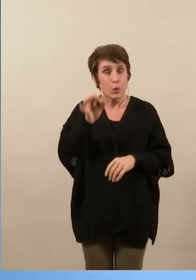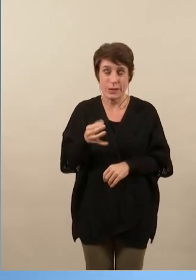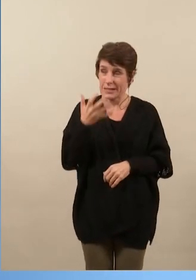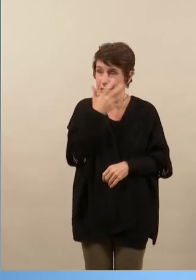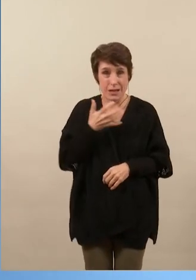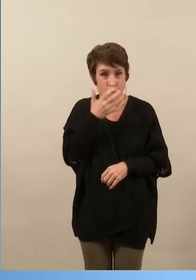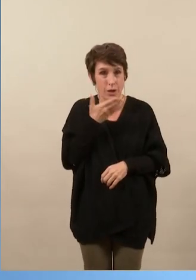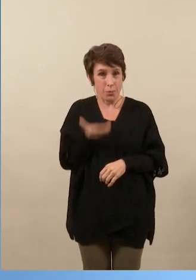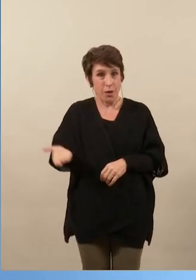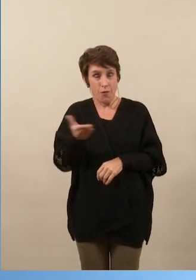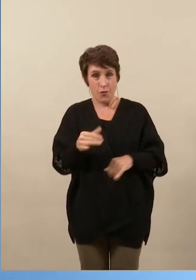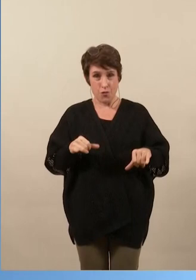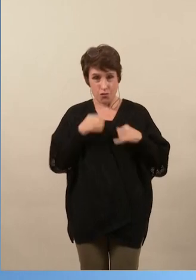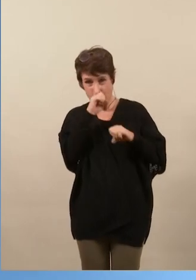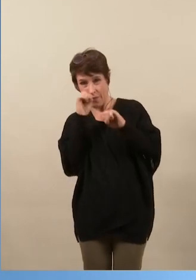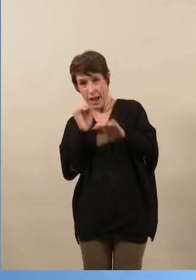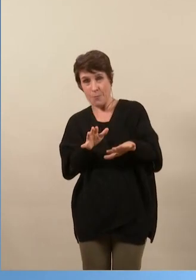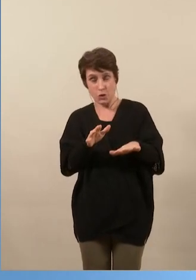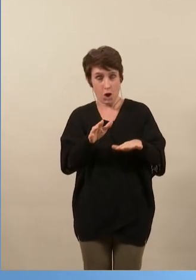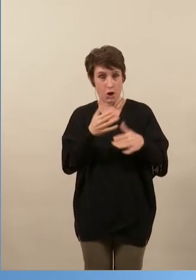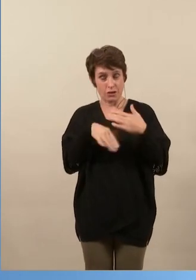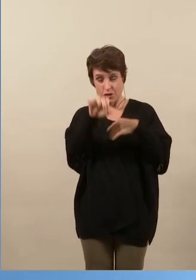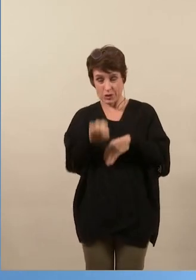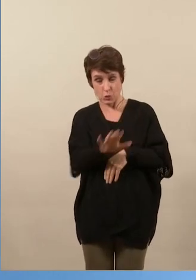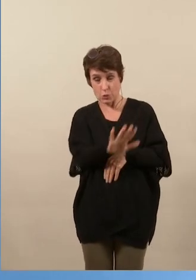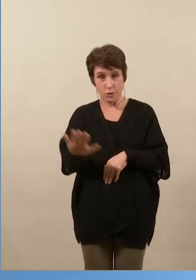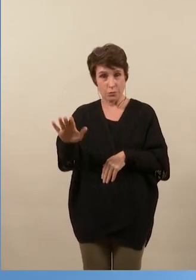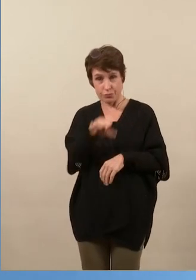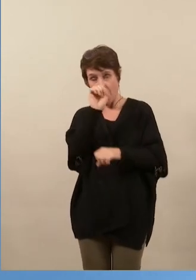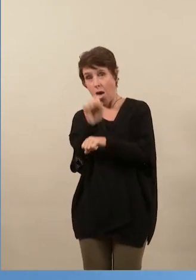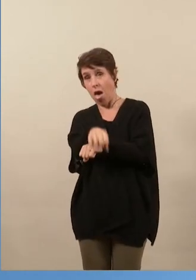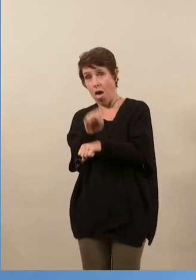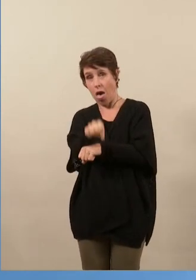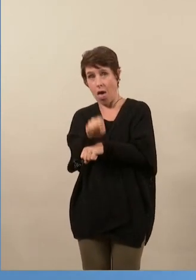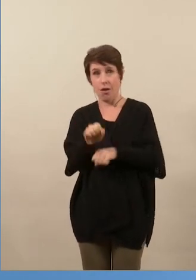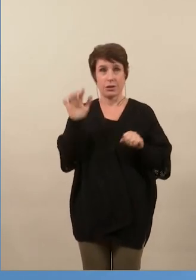la la jeunesse sur la moitié de la ville sur le sud de la ville de